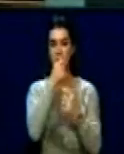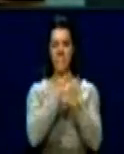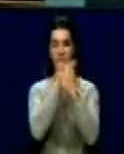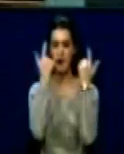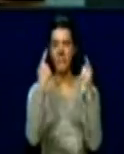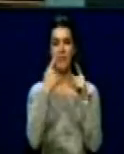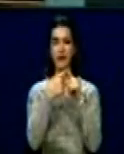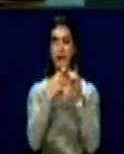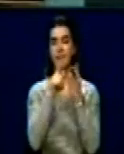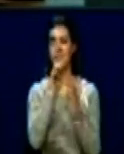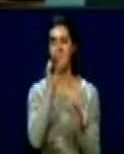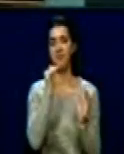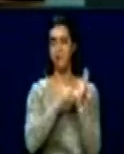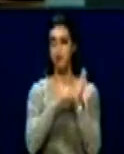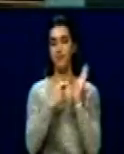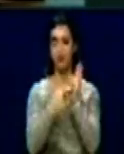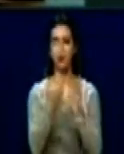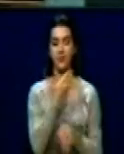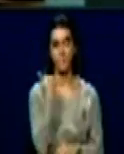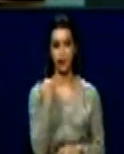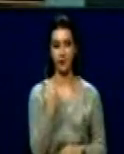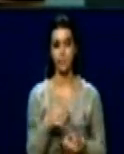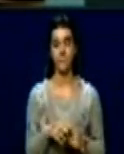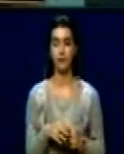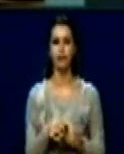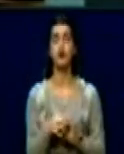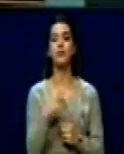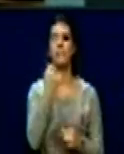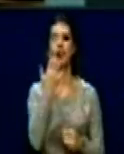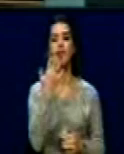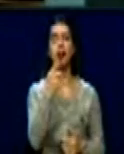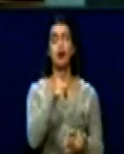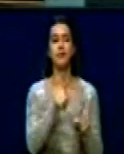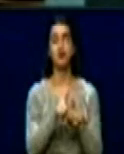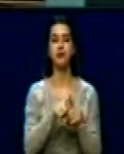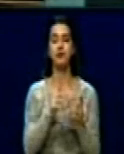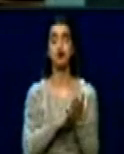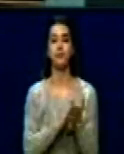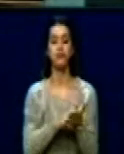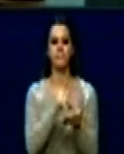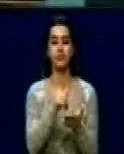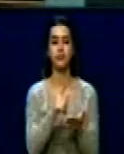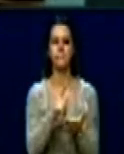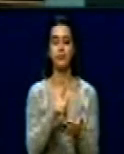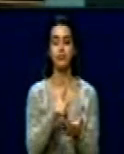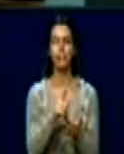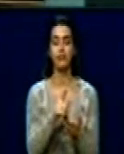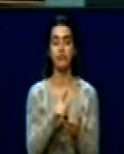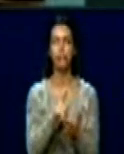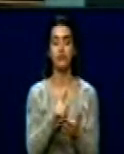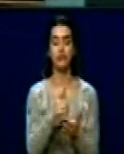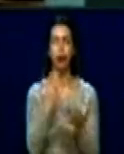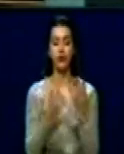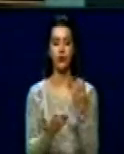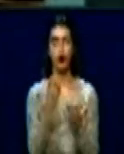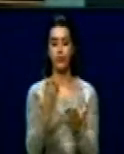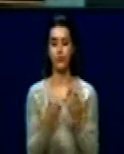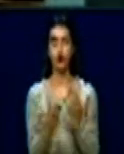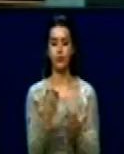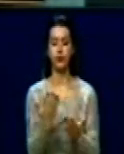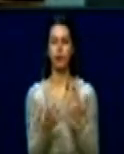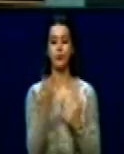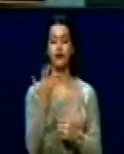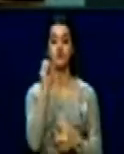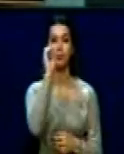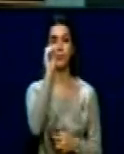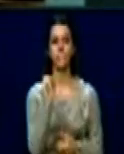është thënë publikisht se sa do të jetë ajo shifër. Pra sa do të jetë kjo shifja e rritjes së ose cilat sa përqind